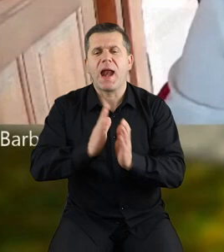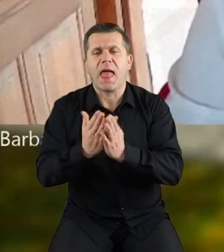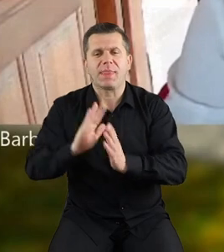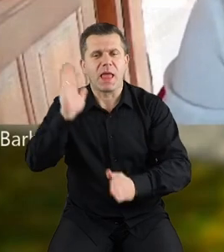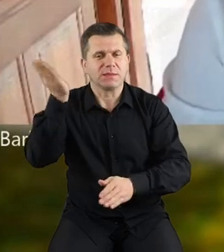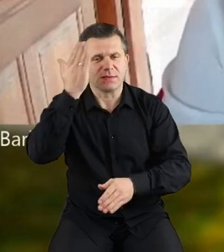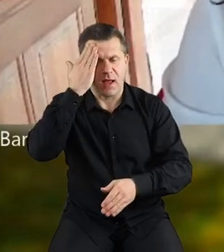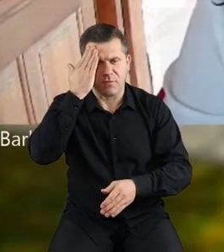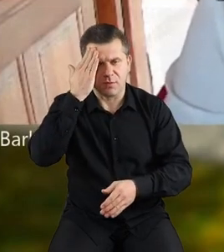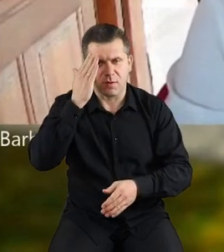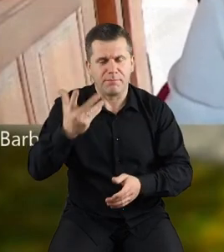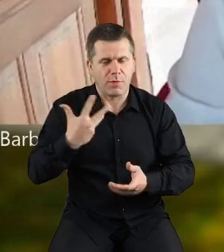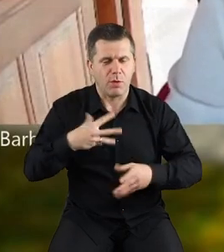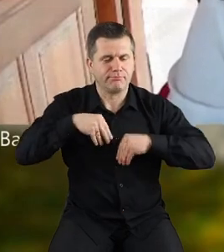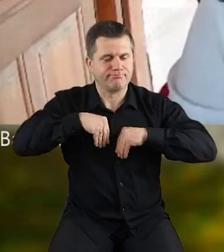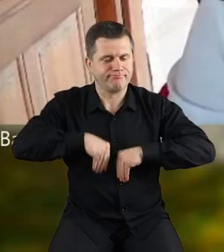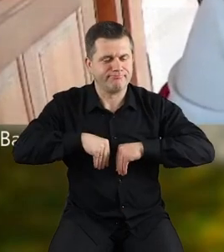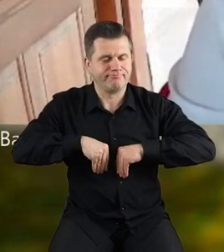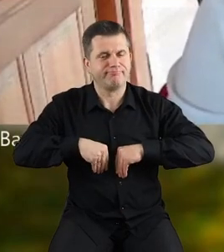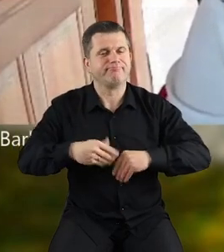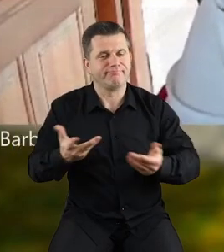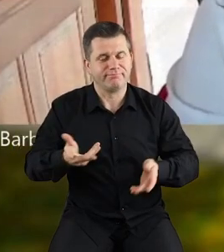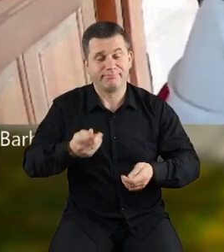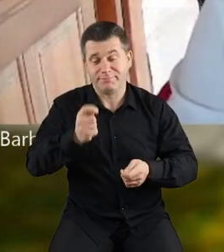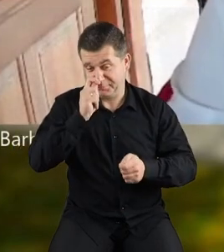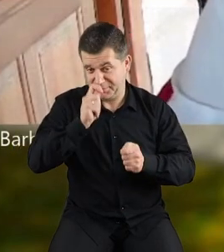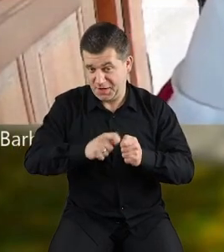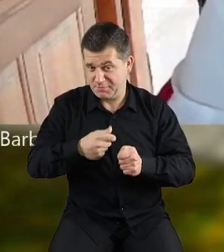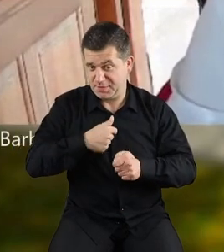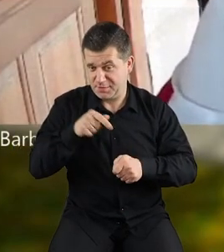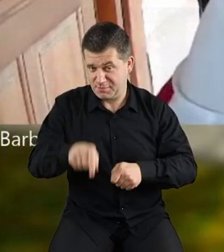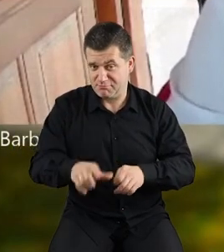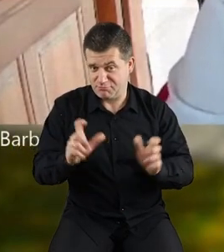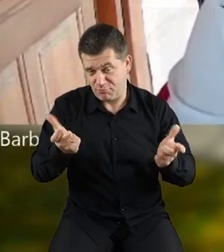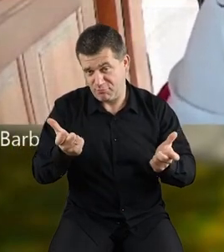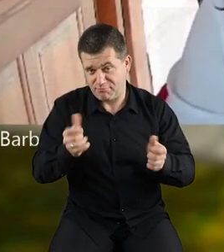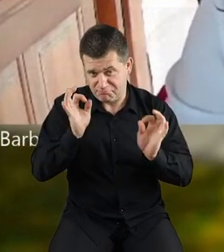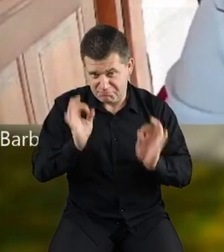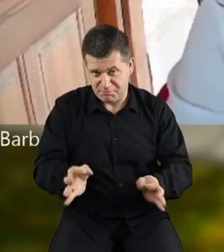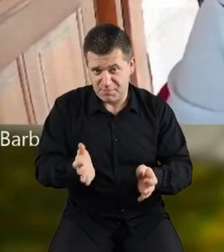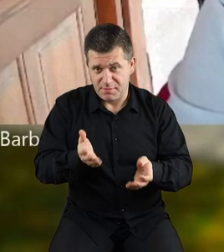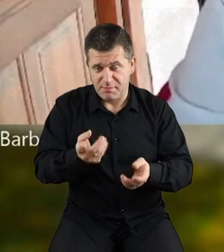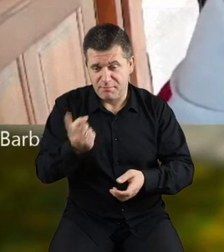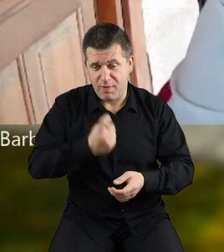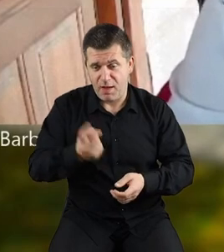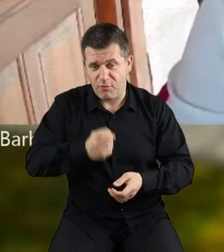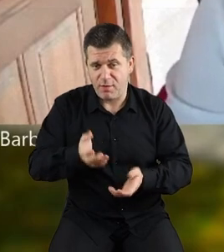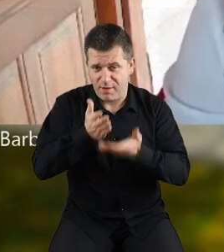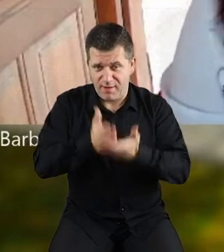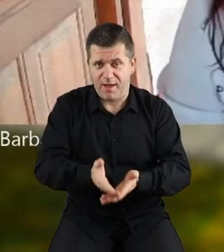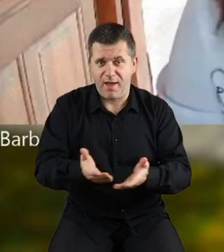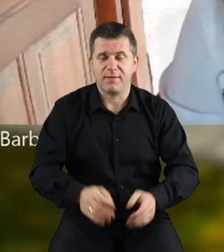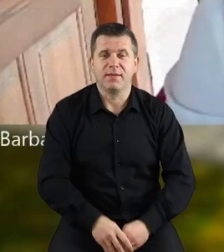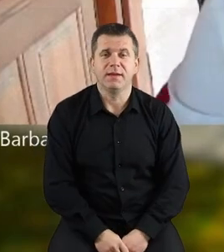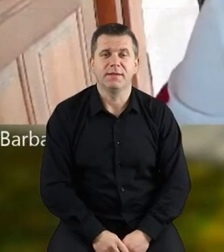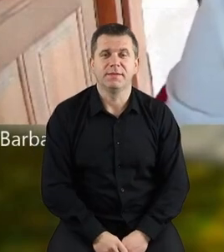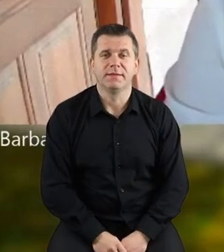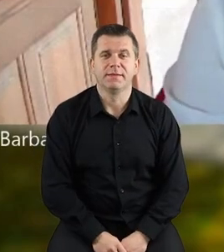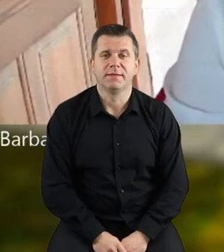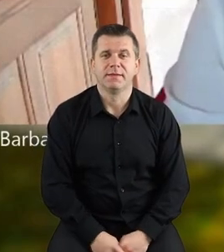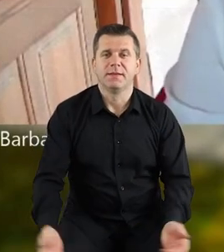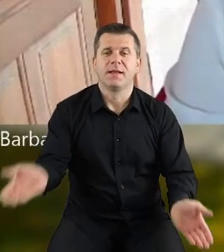literaturoznawca mocno siedział we mnie i sprawdzał, czy ja sobie z tym powołaniem dam